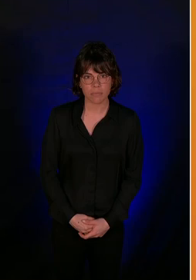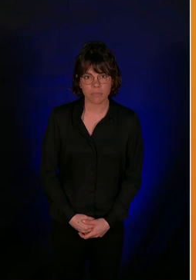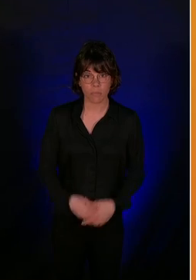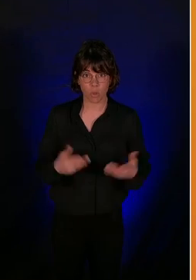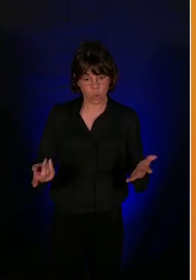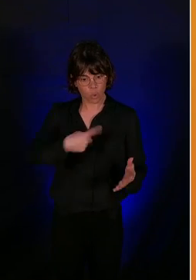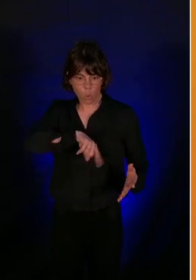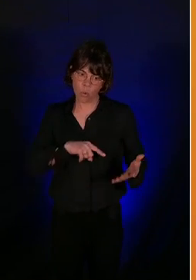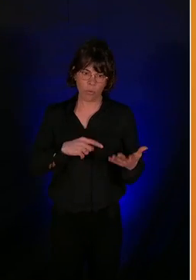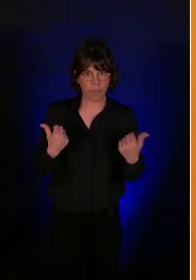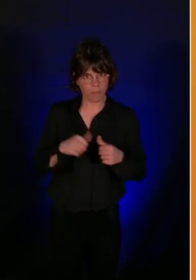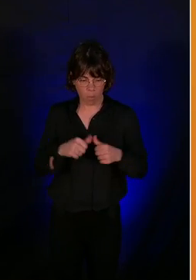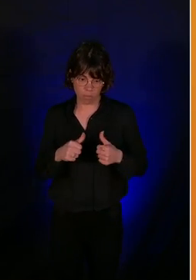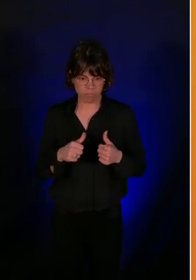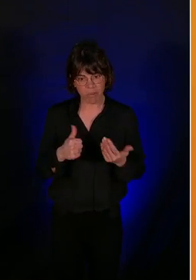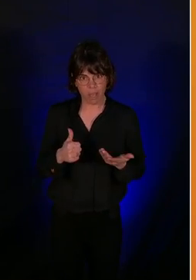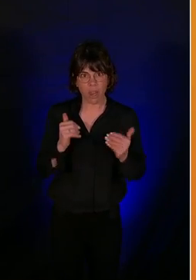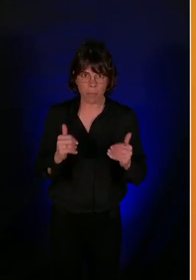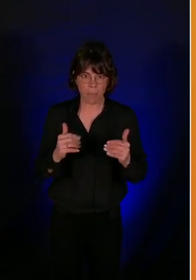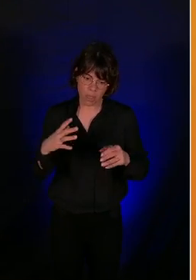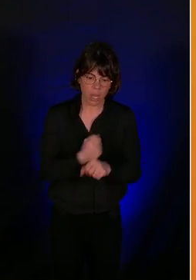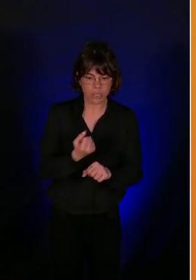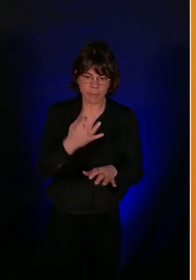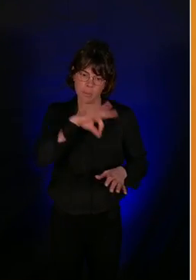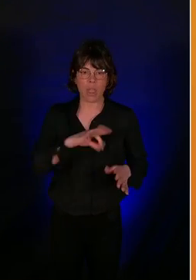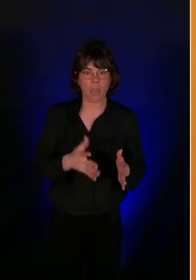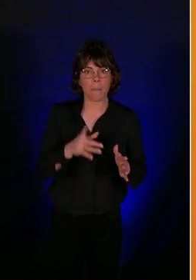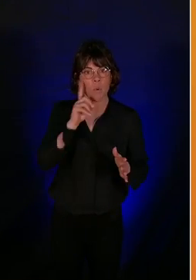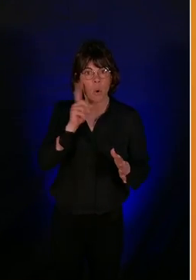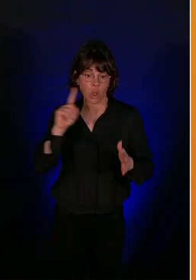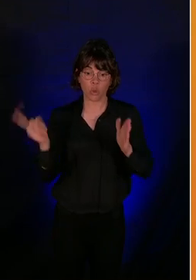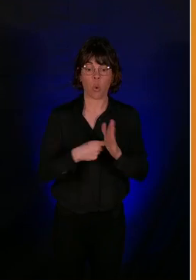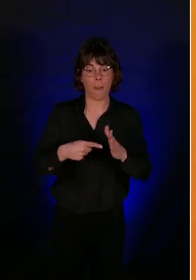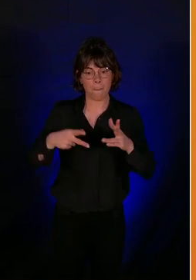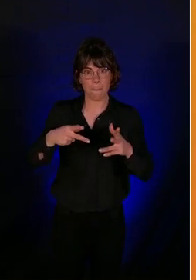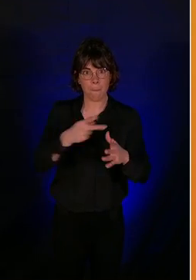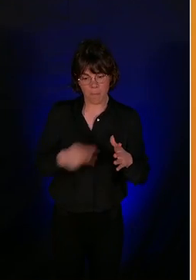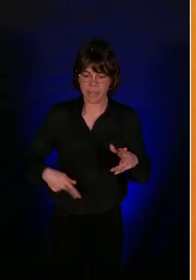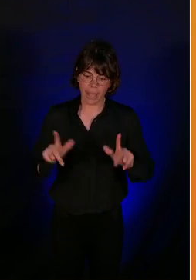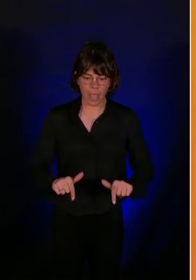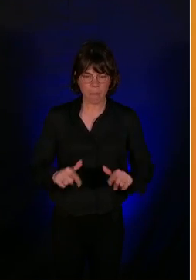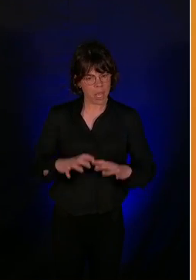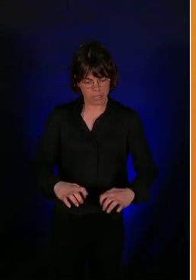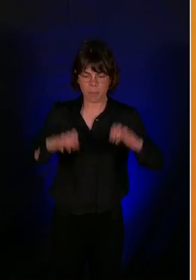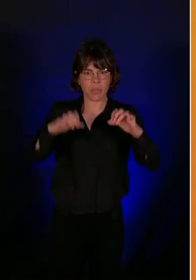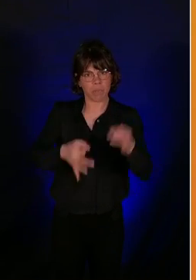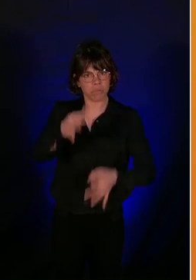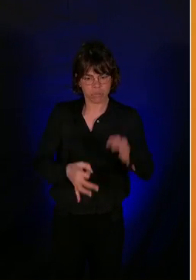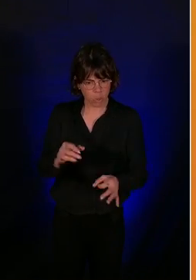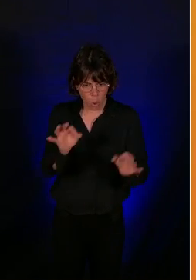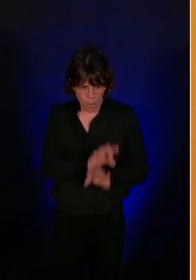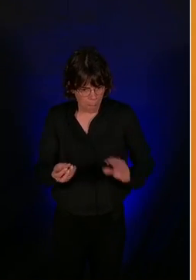donc notre grand mal c'est d'avoir été rentable parce que étant rentable le droit de propriété s'applique toujours on nétait pas au tribunal de commerce pas redressement